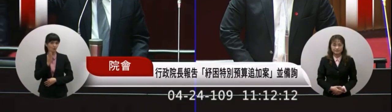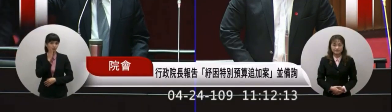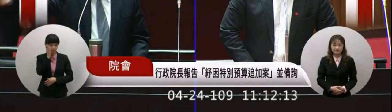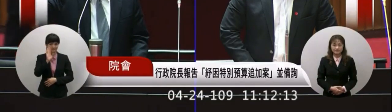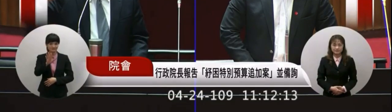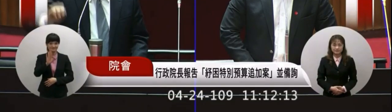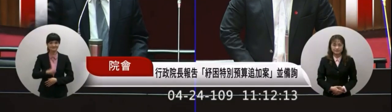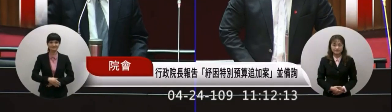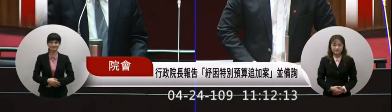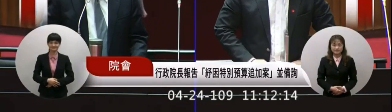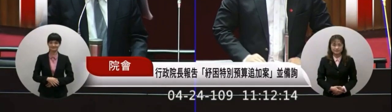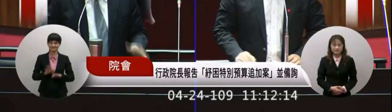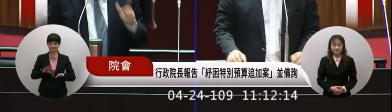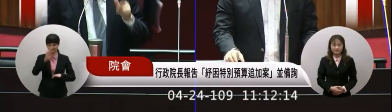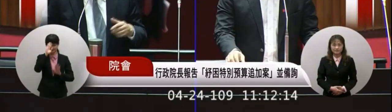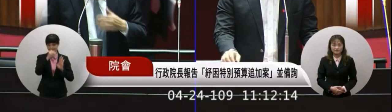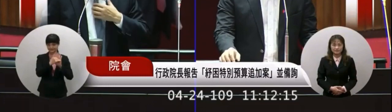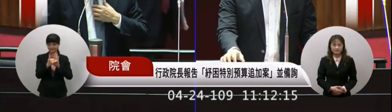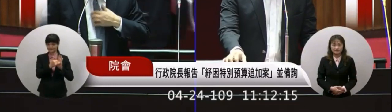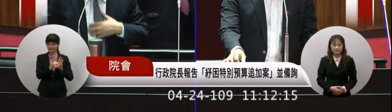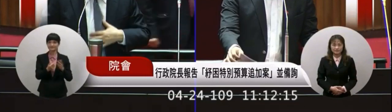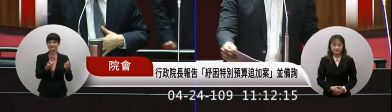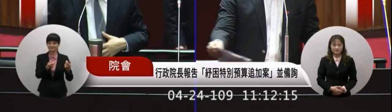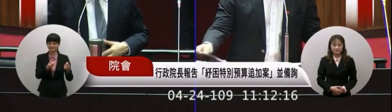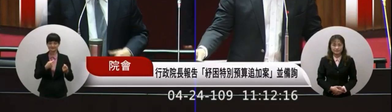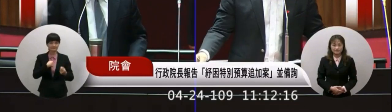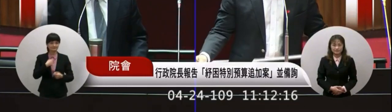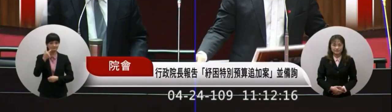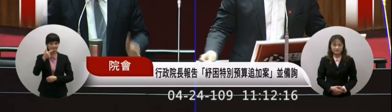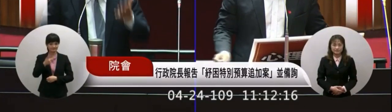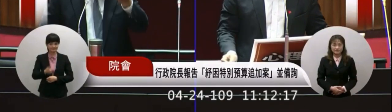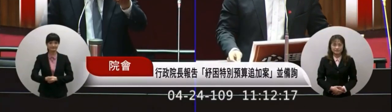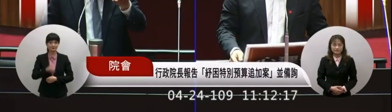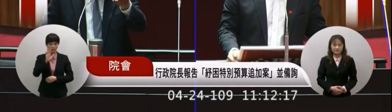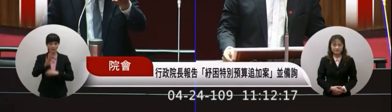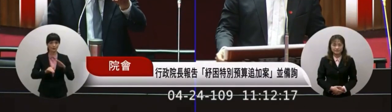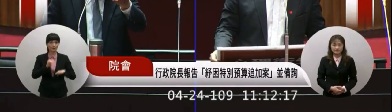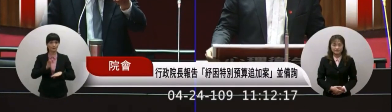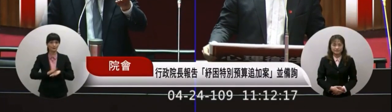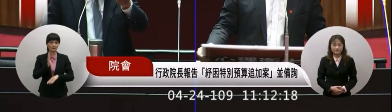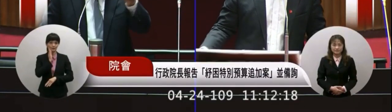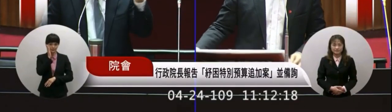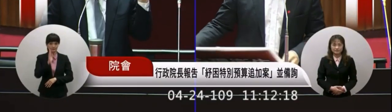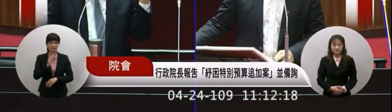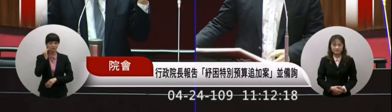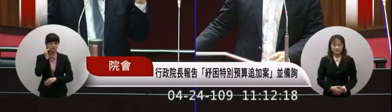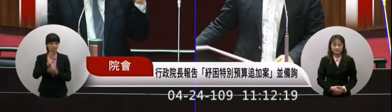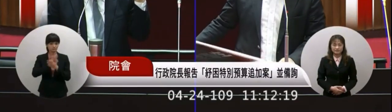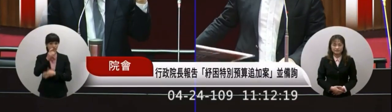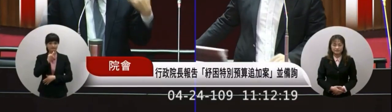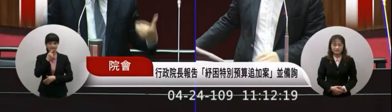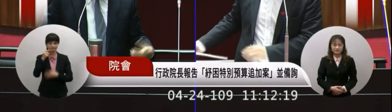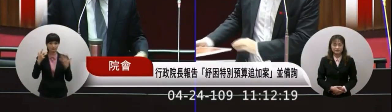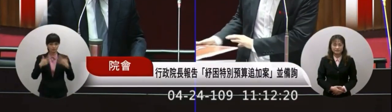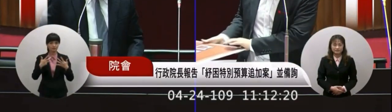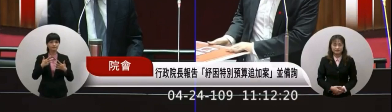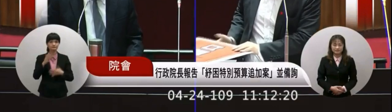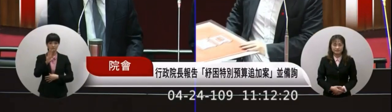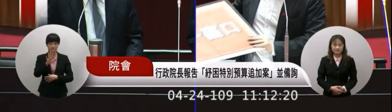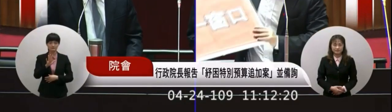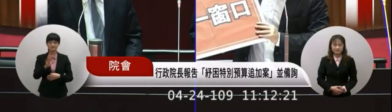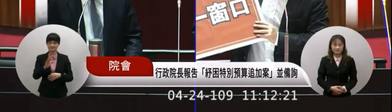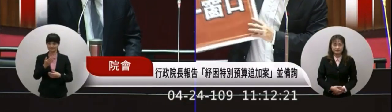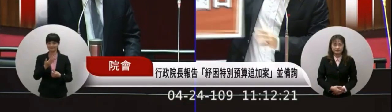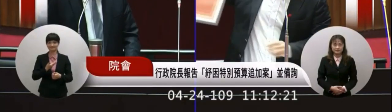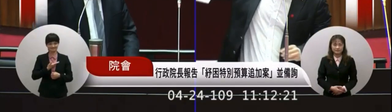讲防疫的经验同款，即个已经渐渐会使。委员有啥物问题，请有哪服务者来甲